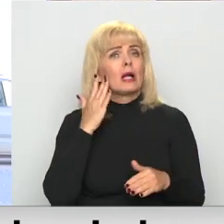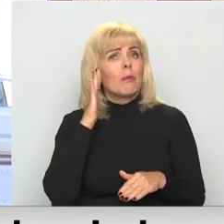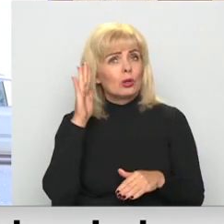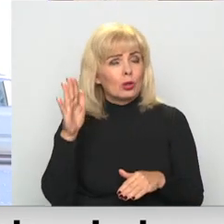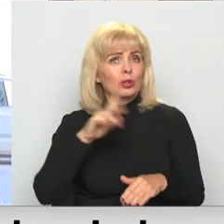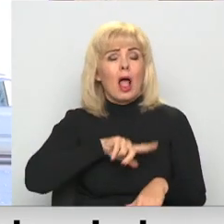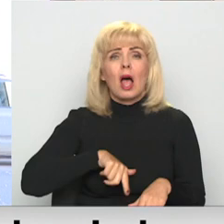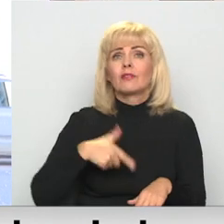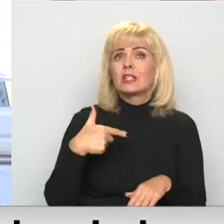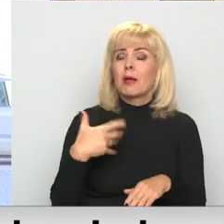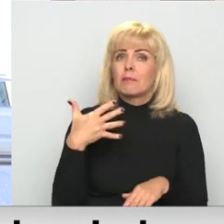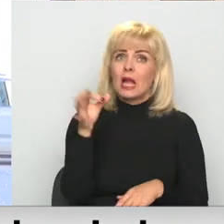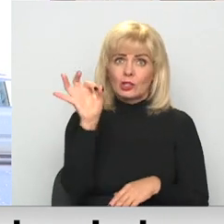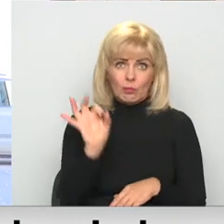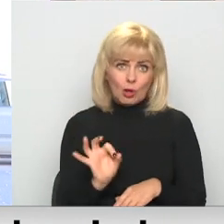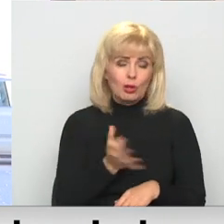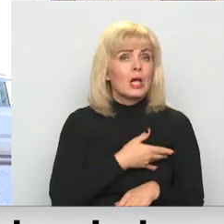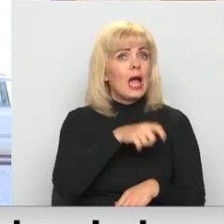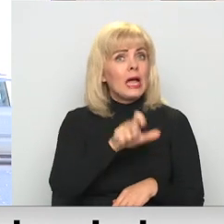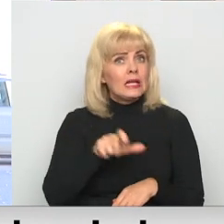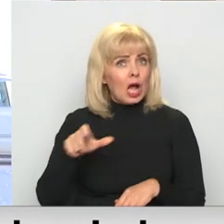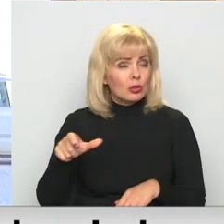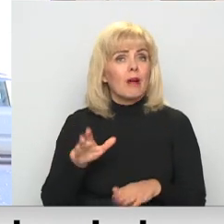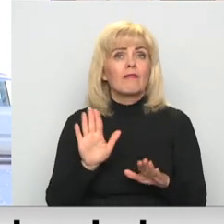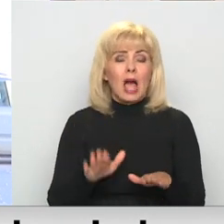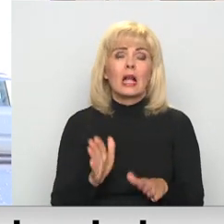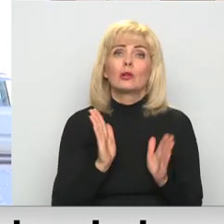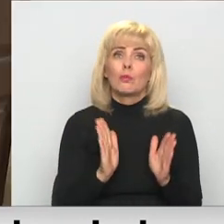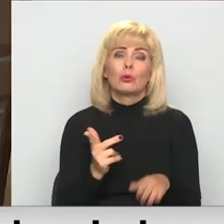Latvijā 75% iedzīvotāju varētu būt